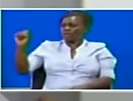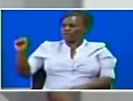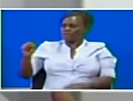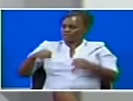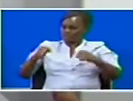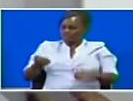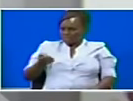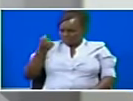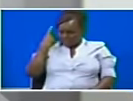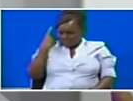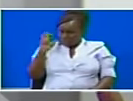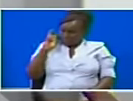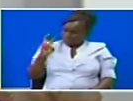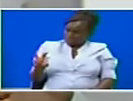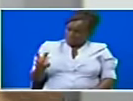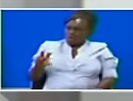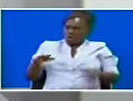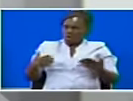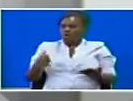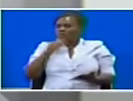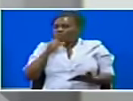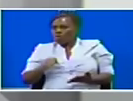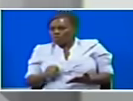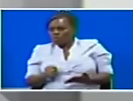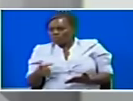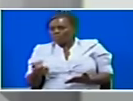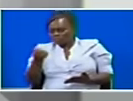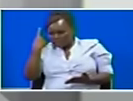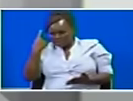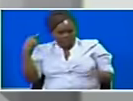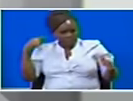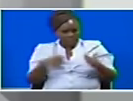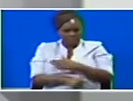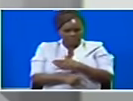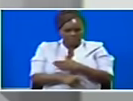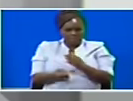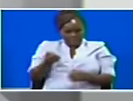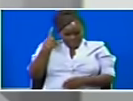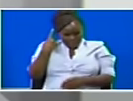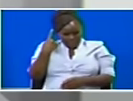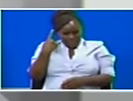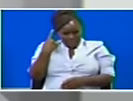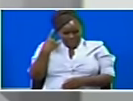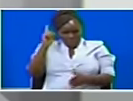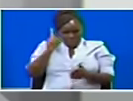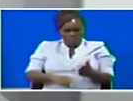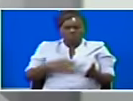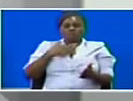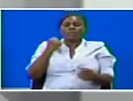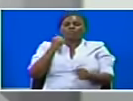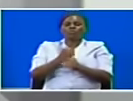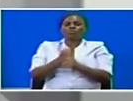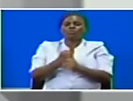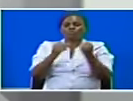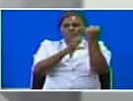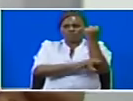wanaelewa na wanaona au ni wazee wanaelewa vizuri na wanaelewa ni kitu gani tunataka tufanye kwa nje.